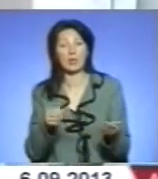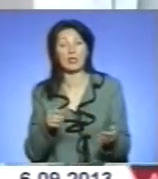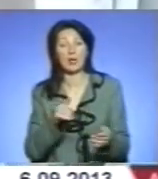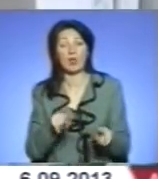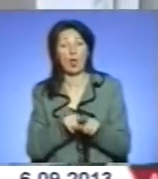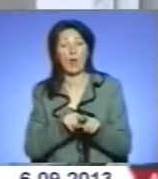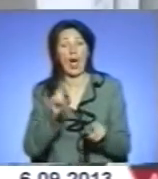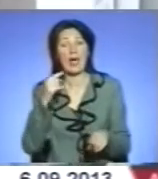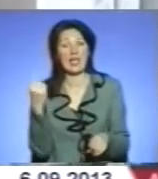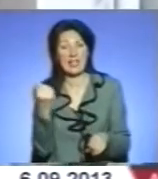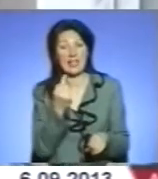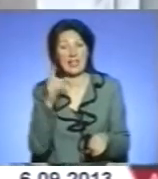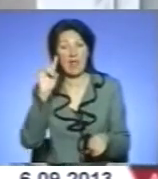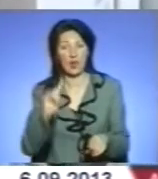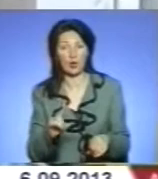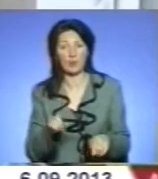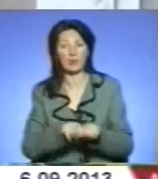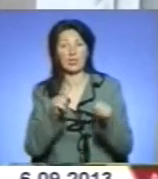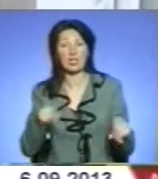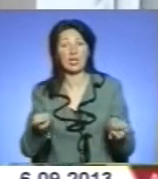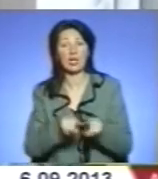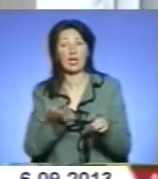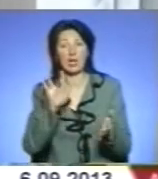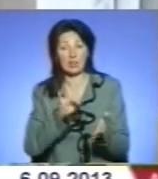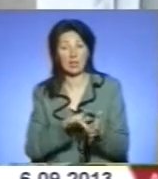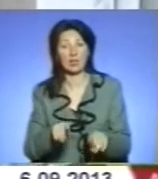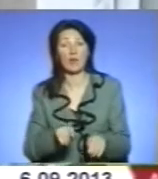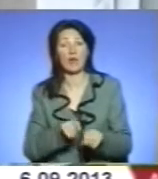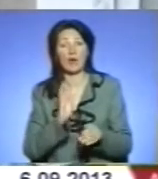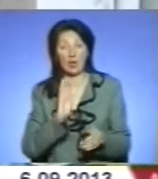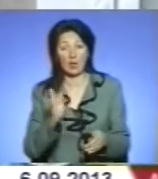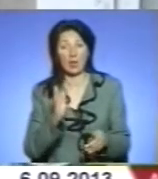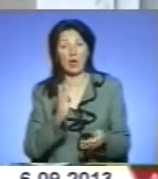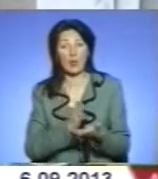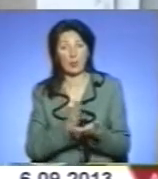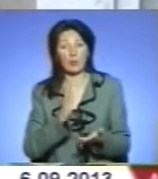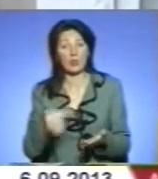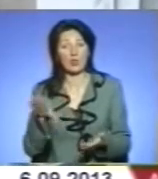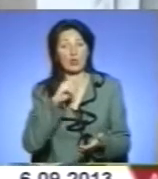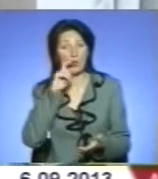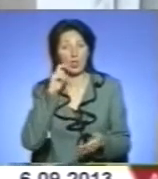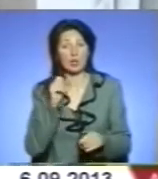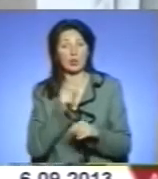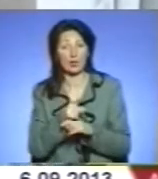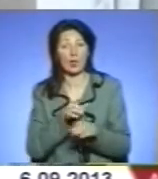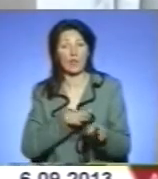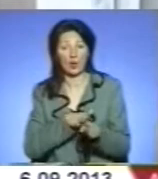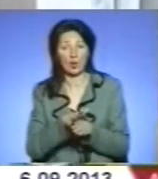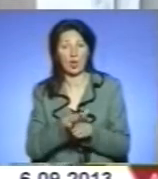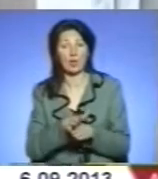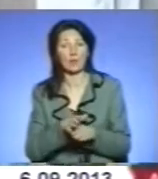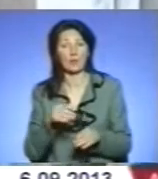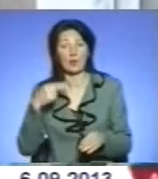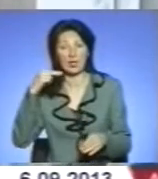центрів відбувається по всій Україні на виконання відповідних доручень указів президента України, а також національного плану дій